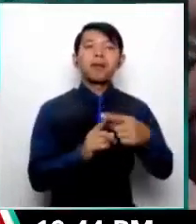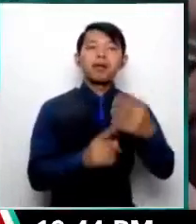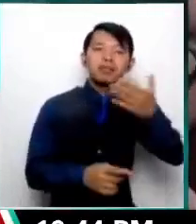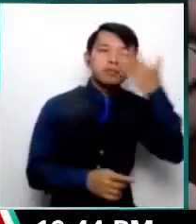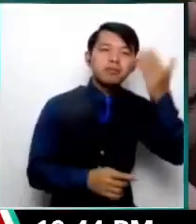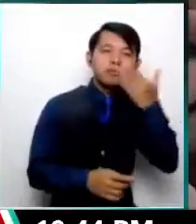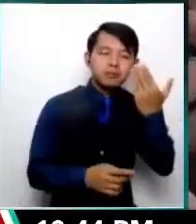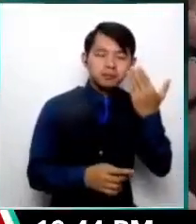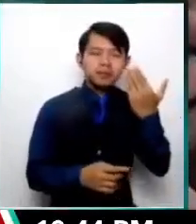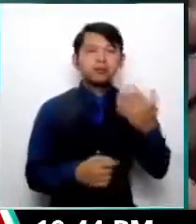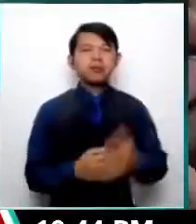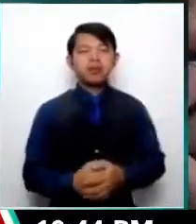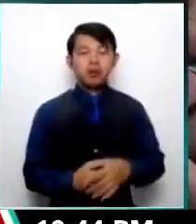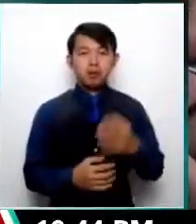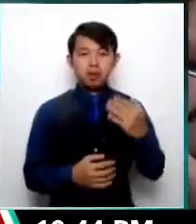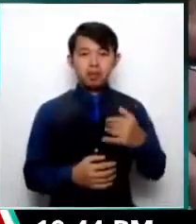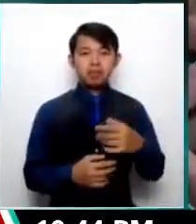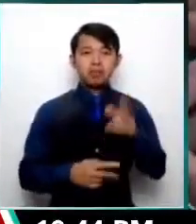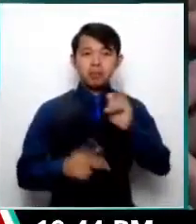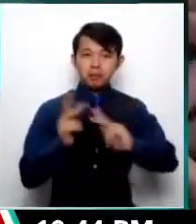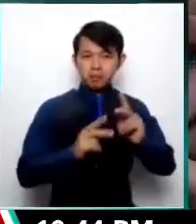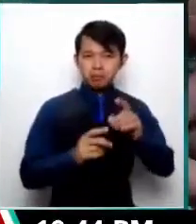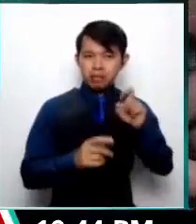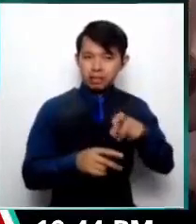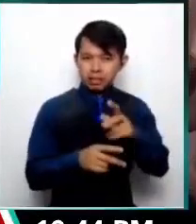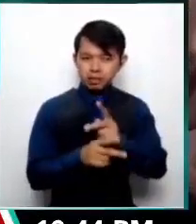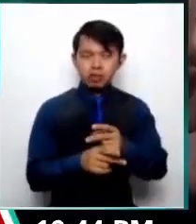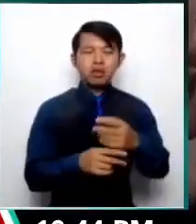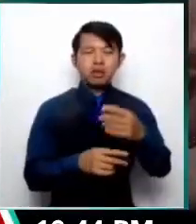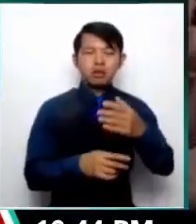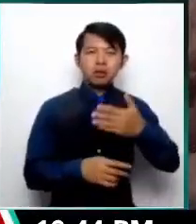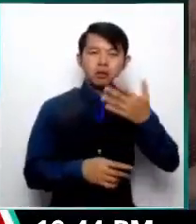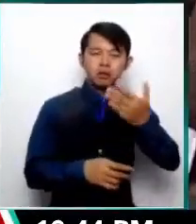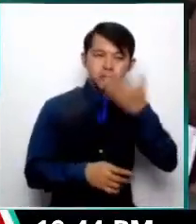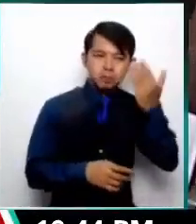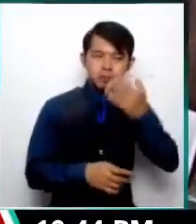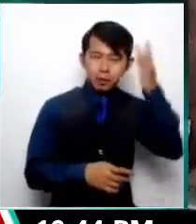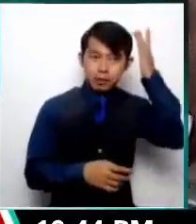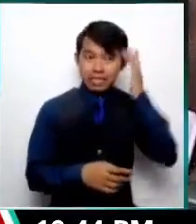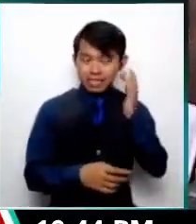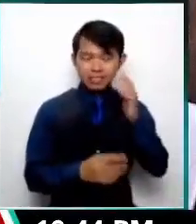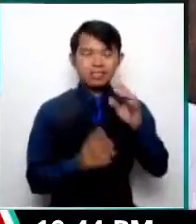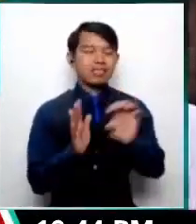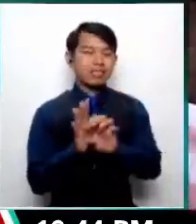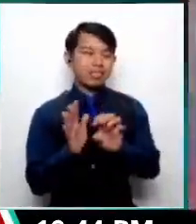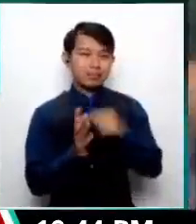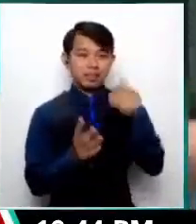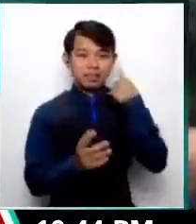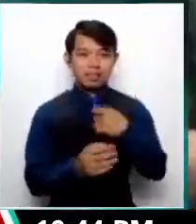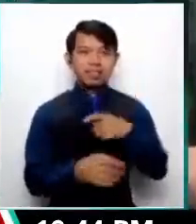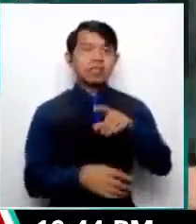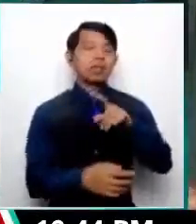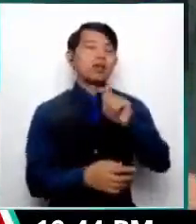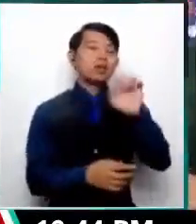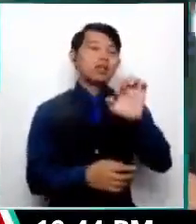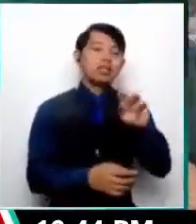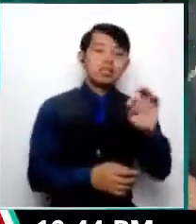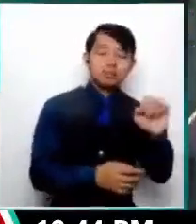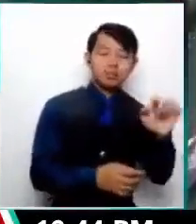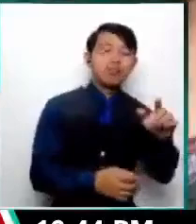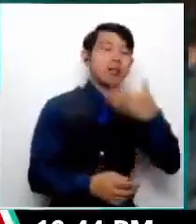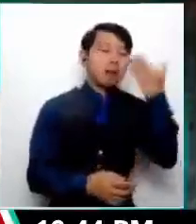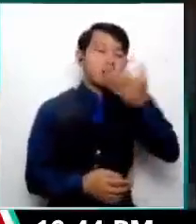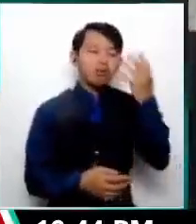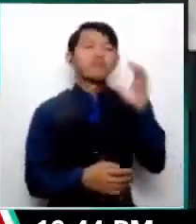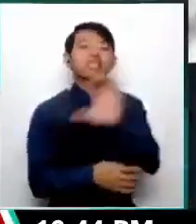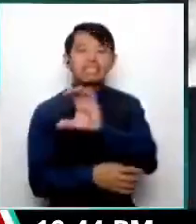it's really yung other senses. So sensory, kanina sa Terminal 1, departures, Christmas scent. Sa Manila Northport